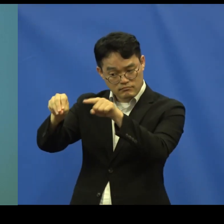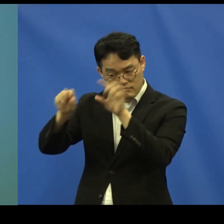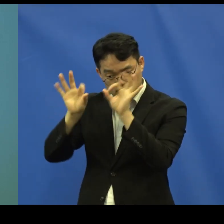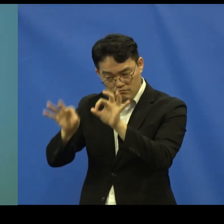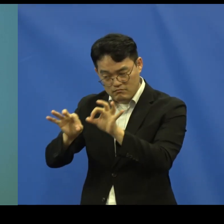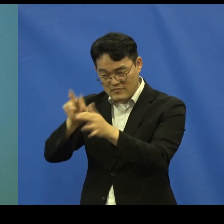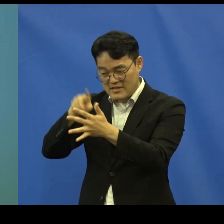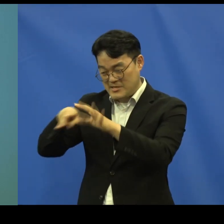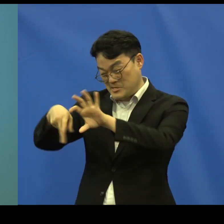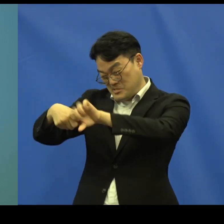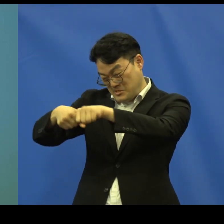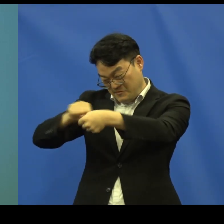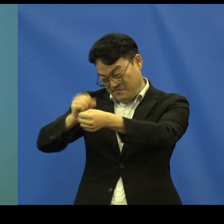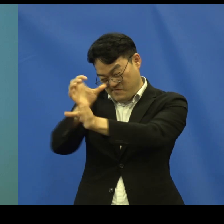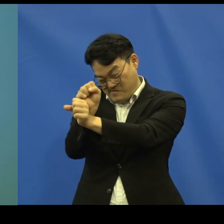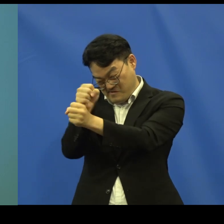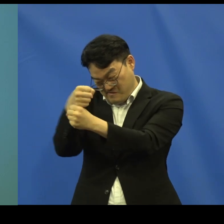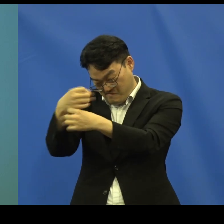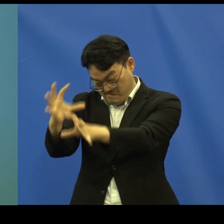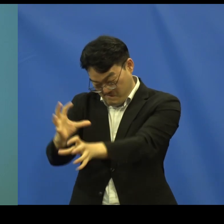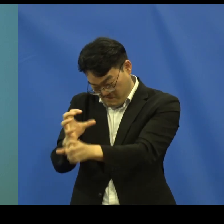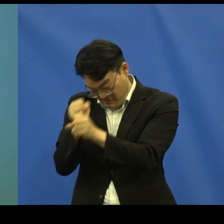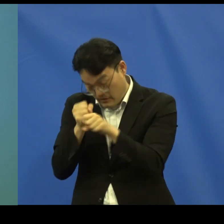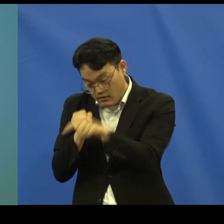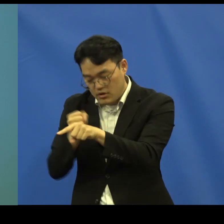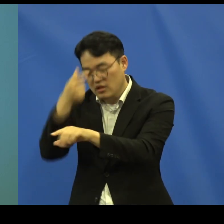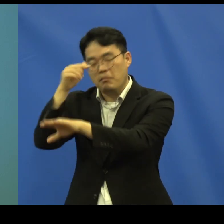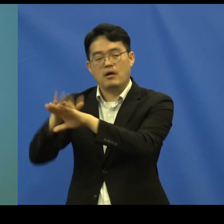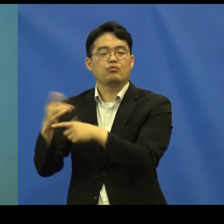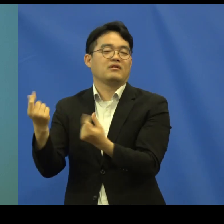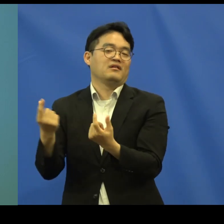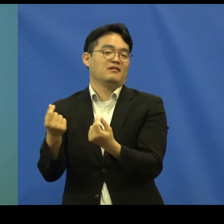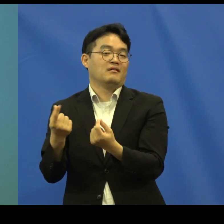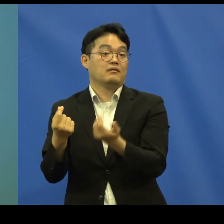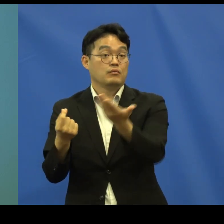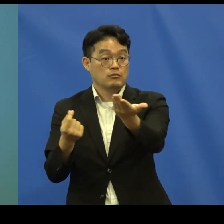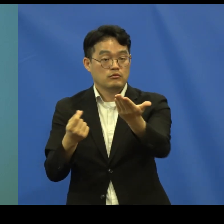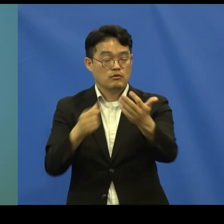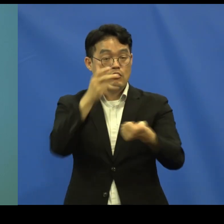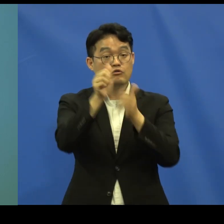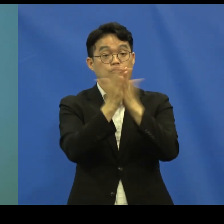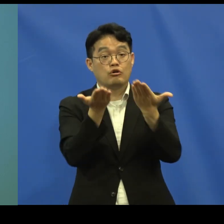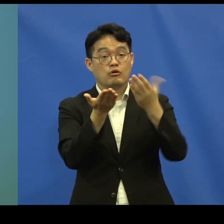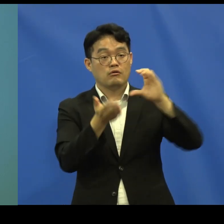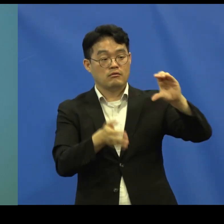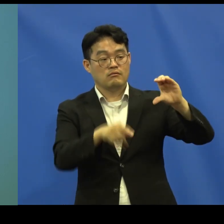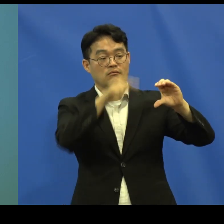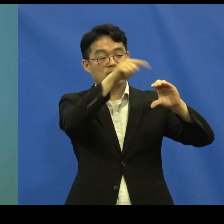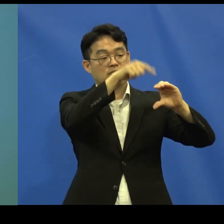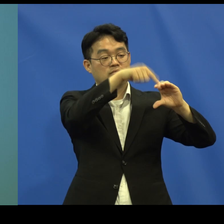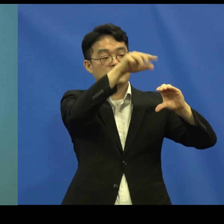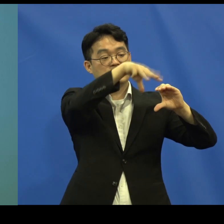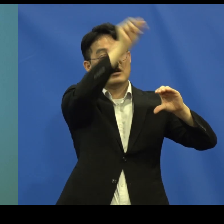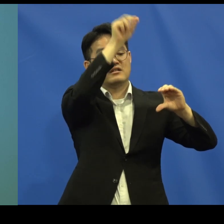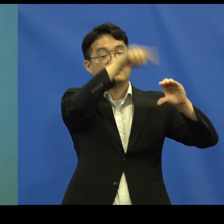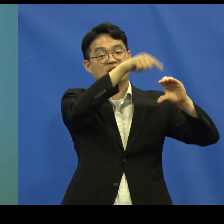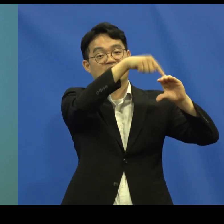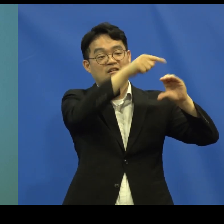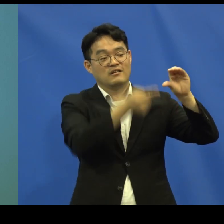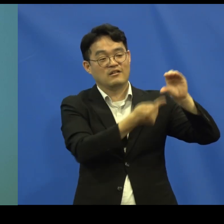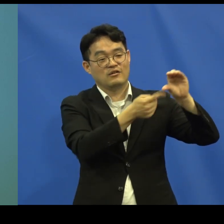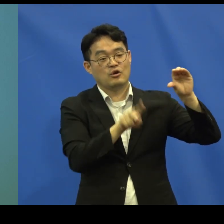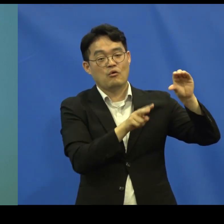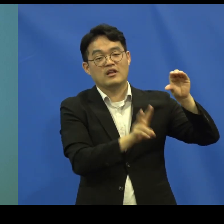창세기도 핵심적인 주제가 예배입니다. 어떻게 보면 창세기에서 요한계시록에 연결되는 연결고리가